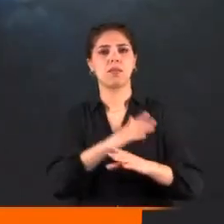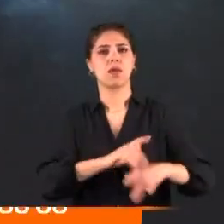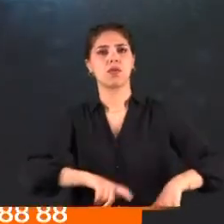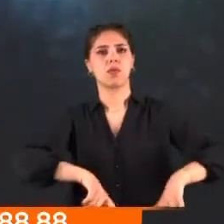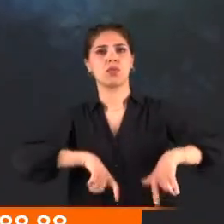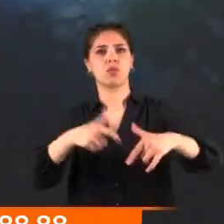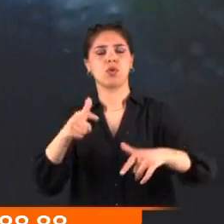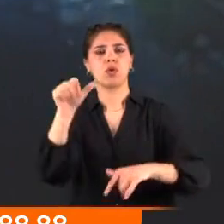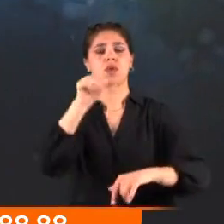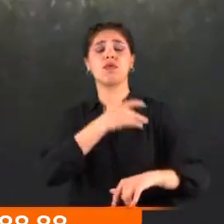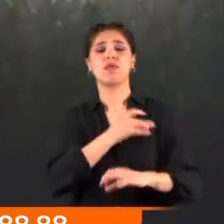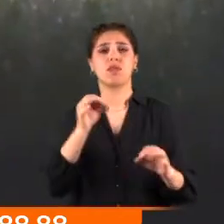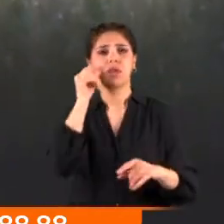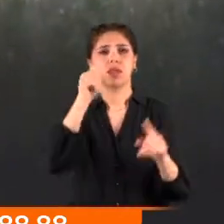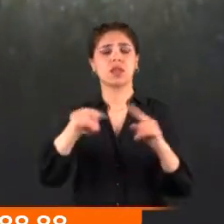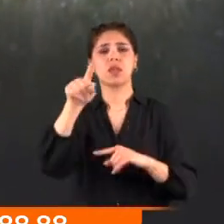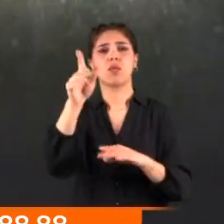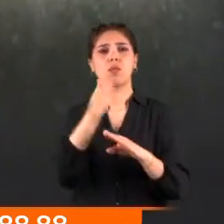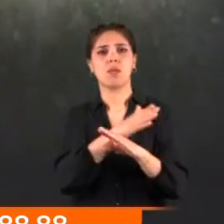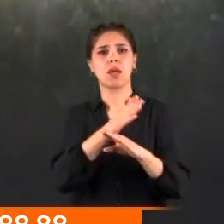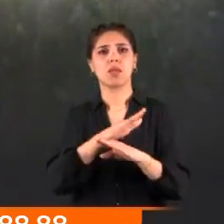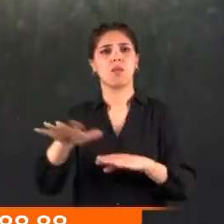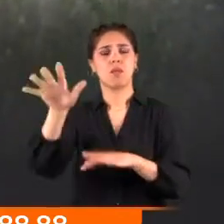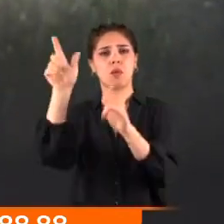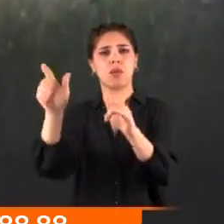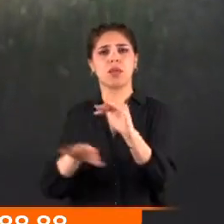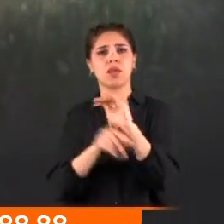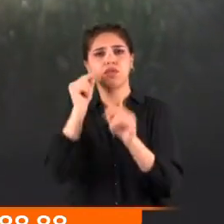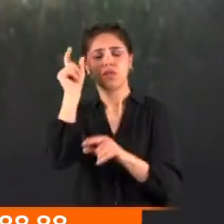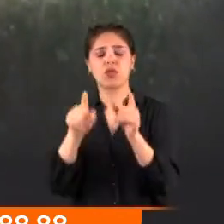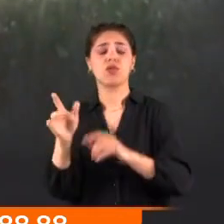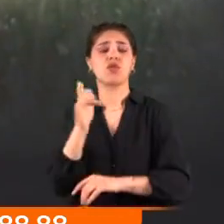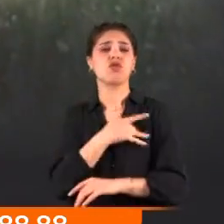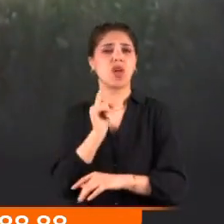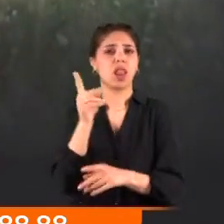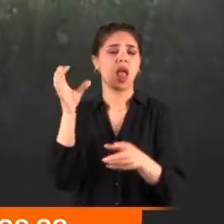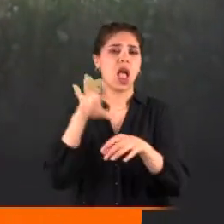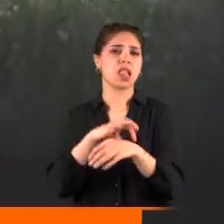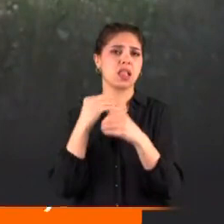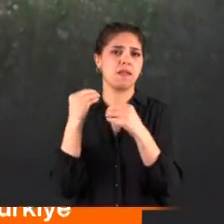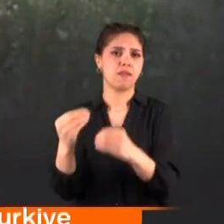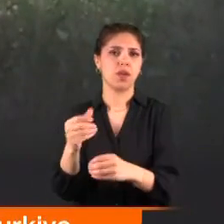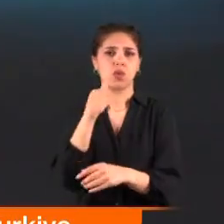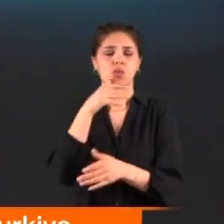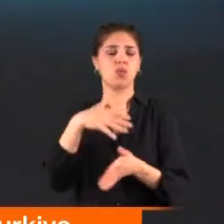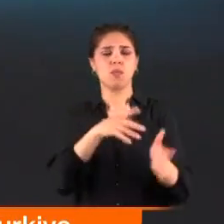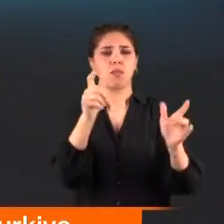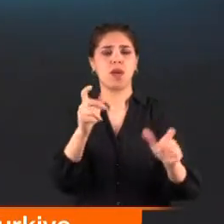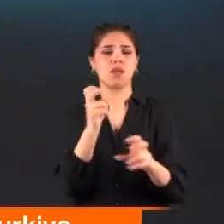o vicdansızlar ve baraja karışan o madde bölgede yaşayanları da canlıları da hasta ediyor. Kısacası baraj alarm